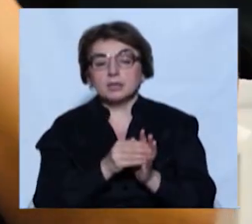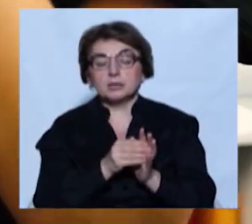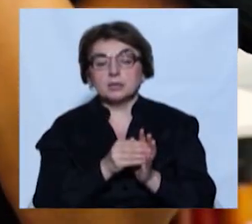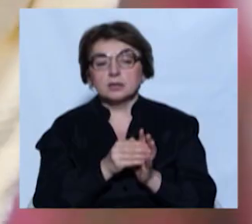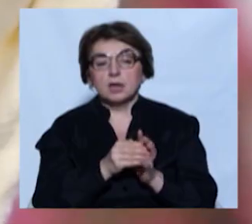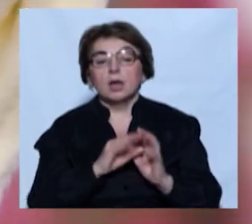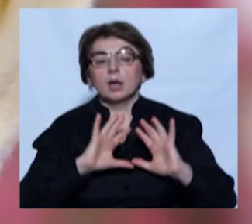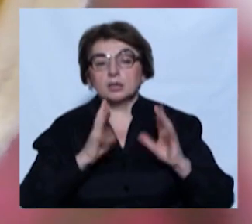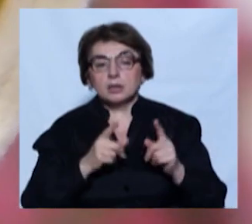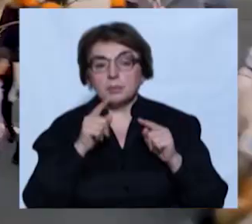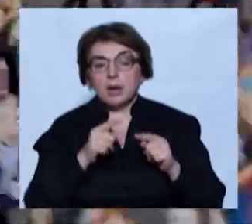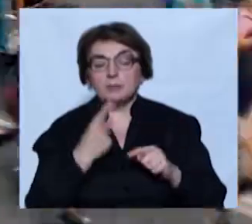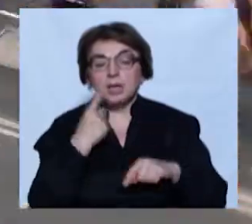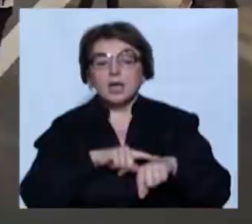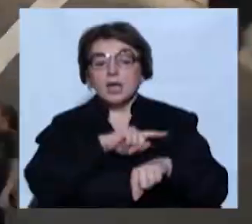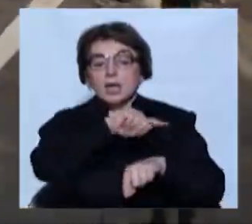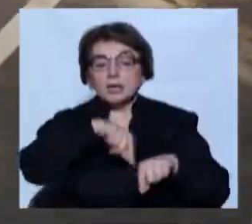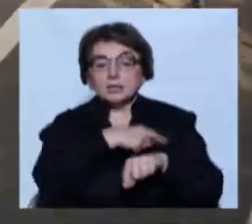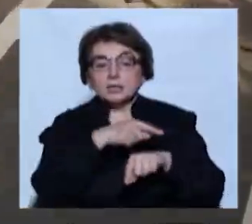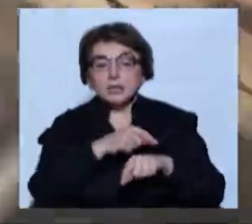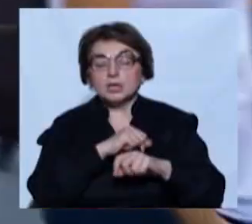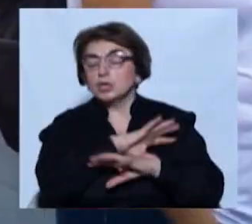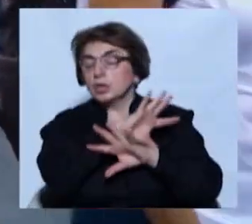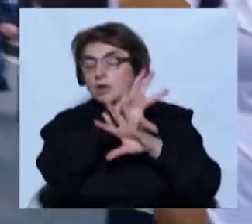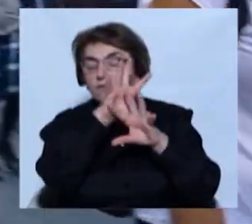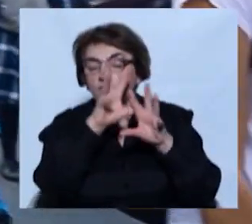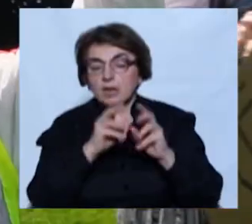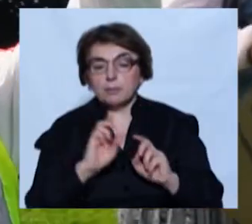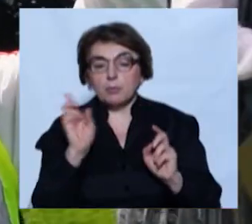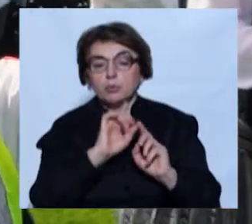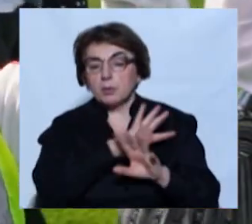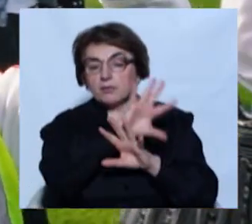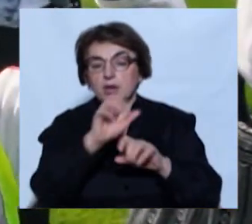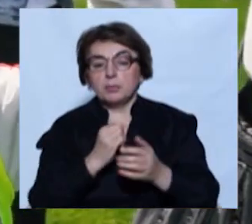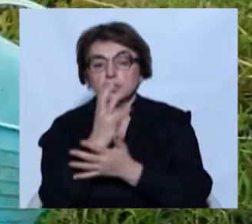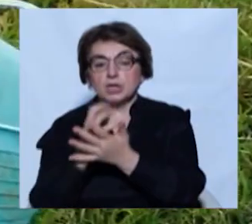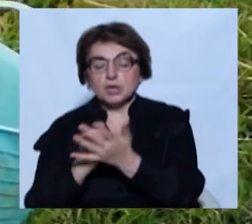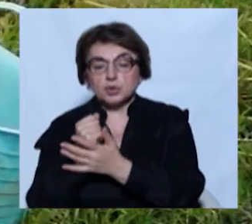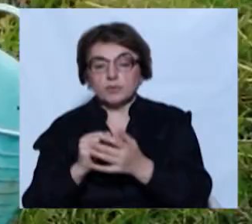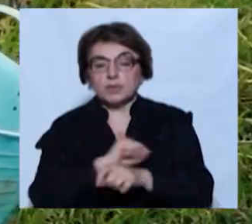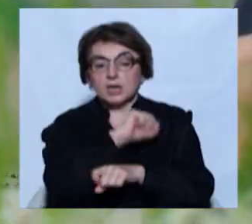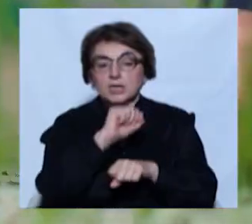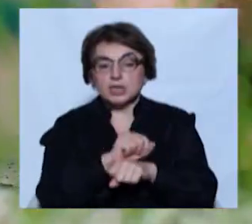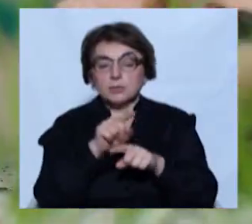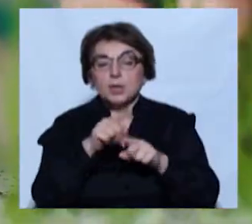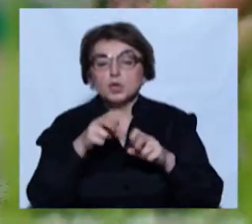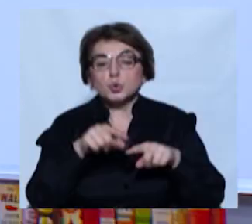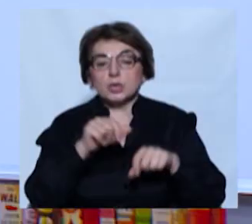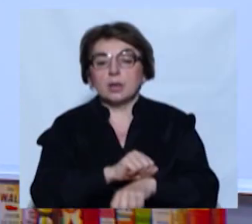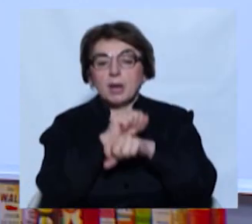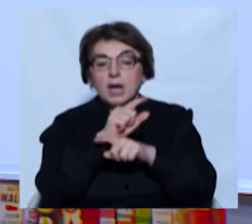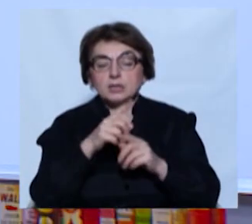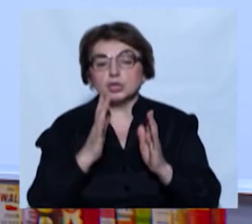რომ ხდება ამ ერთი საათით ბუნებრივი რესურსების, ენერგეტიკული რესურსების დაზოგვა და აი ამ აქციით სთხოვენ